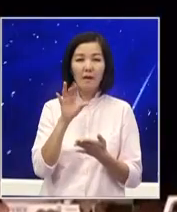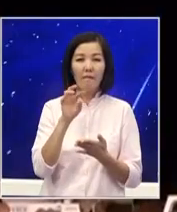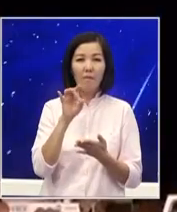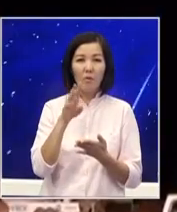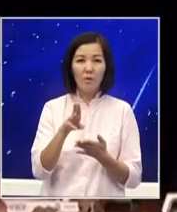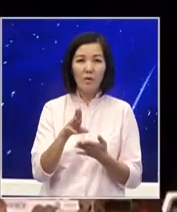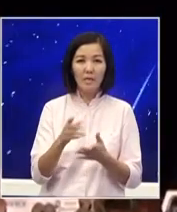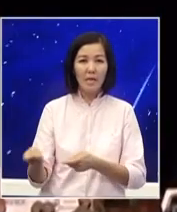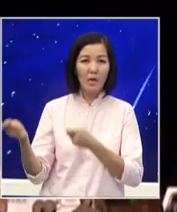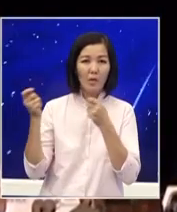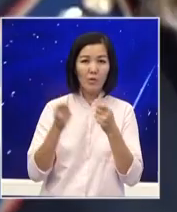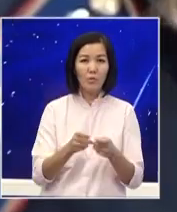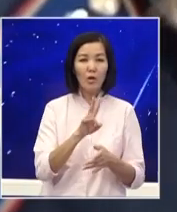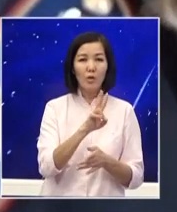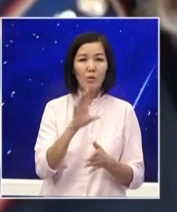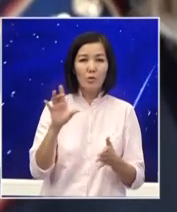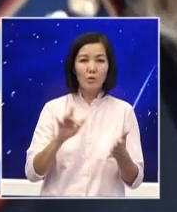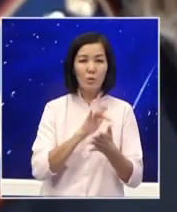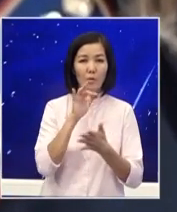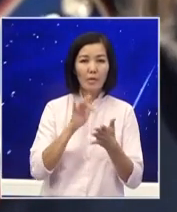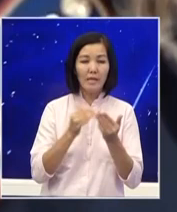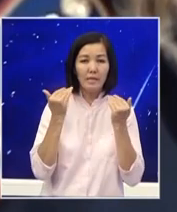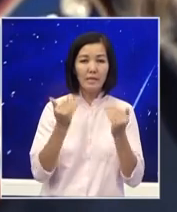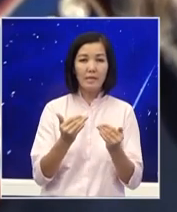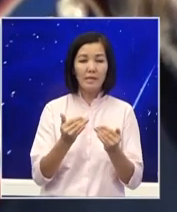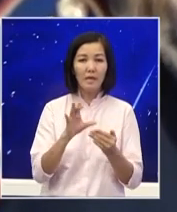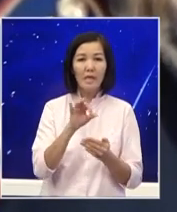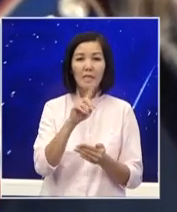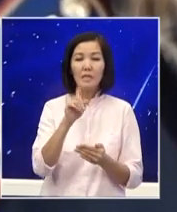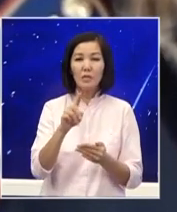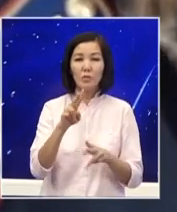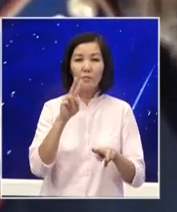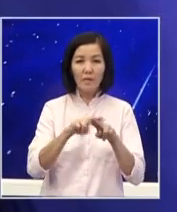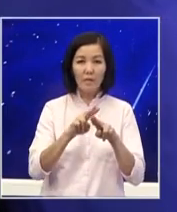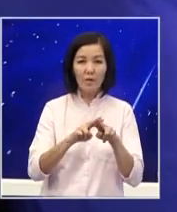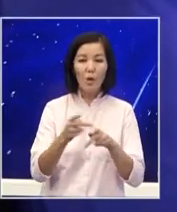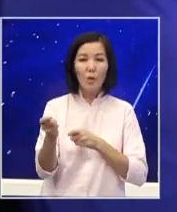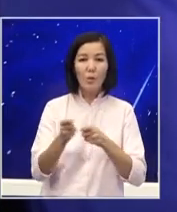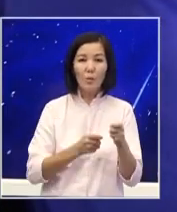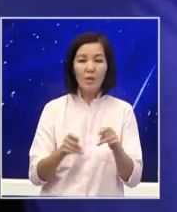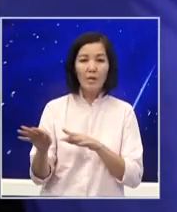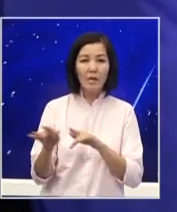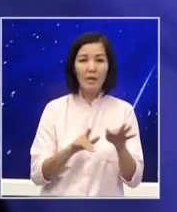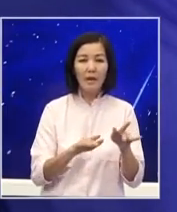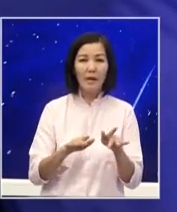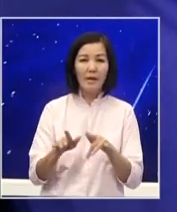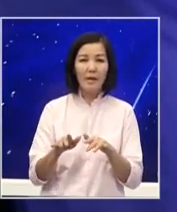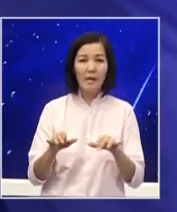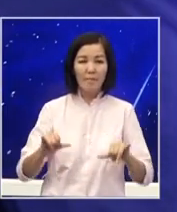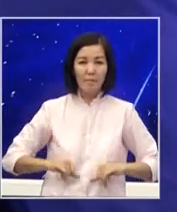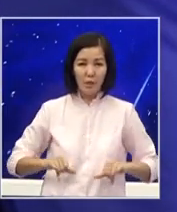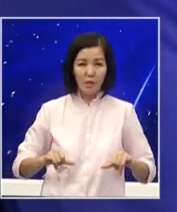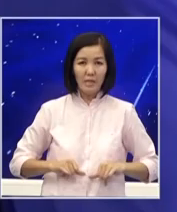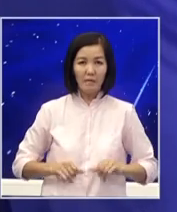доставлена в город нурсултан настоящее время подозреваемая во дворе на в сизо женщина курировала действие мошенников на территории нашей страны